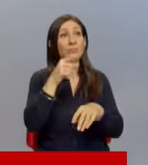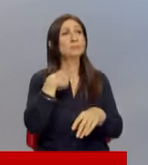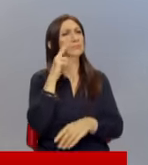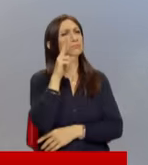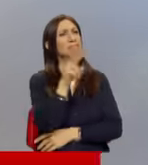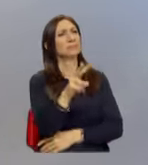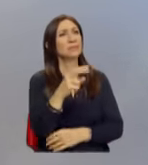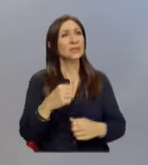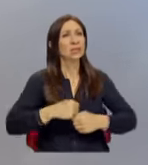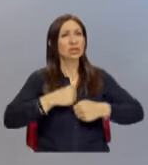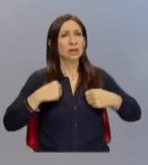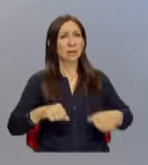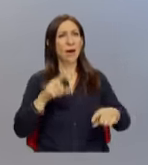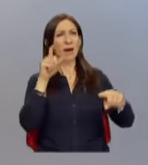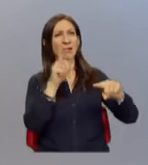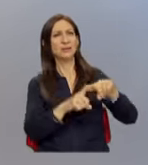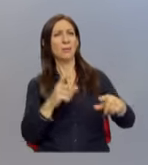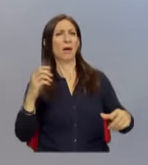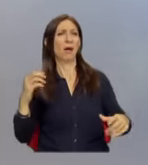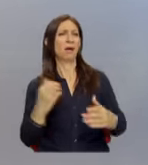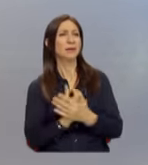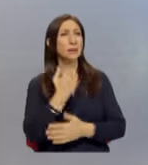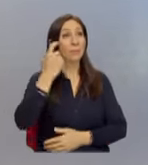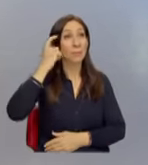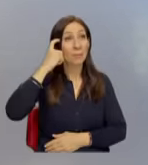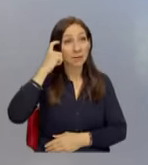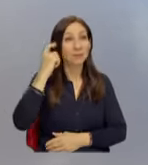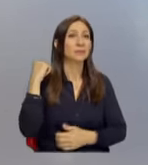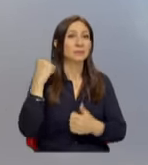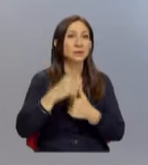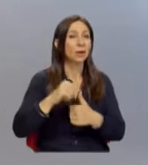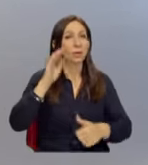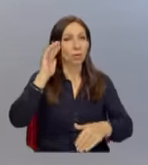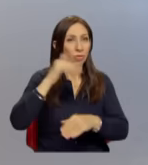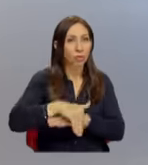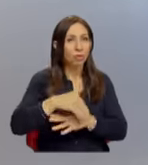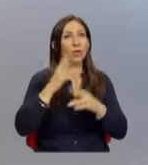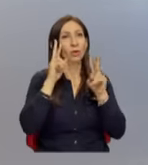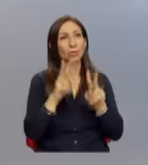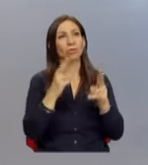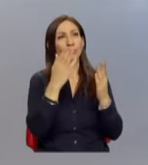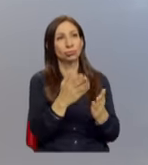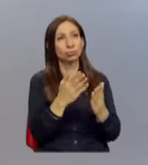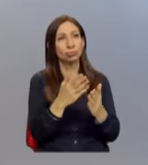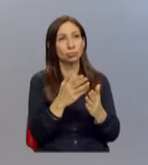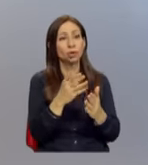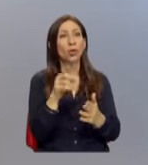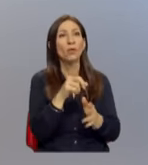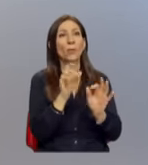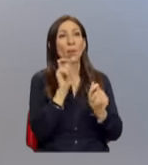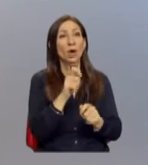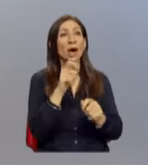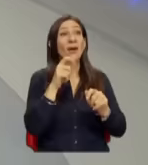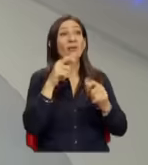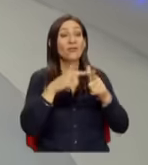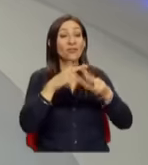karşımızda ceketimi assam kazanırım mantığının bir kez daha tökezlediğini ya, görüyoruz ki Şanlıurfa sürekli bunu yapıyor. Fakı